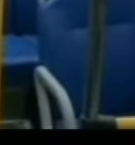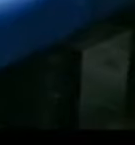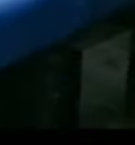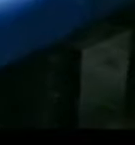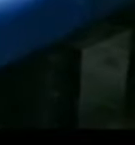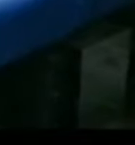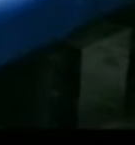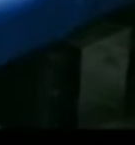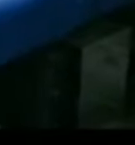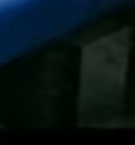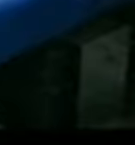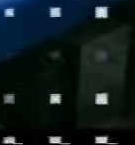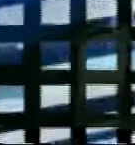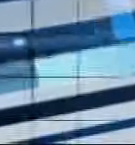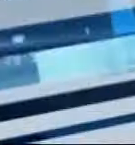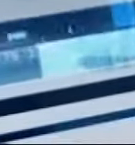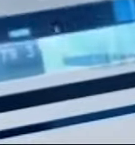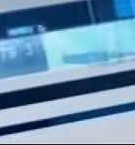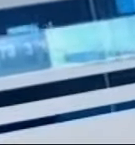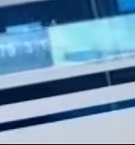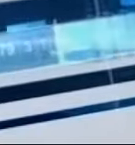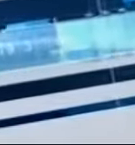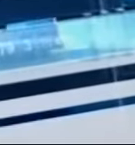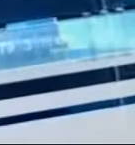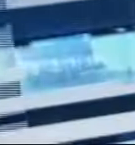көктемде қызмет көрсете бастайды.